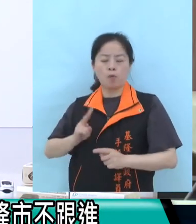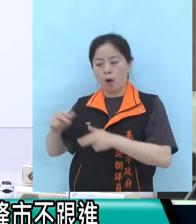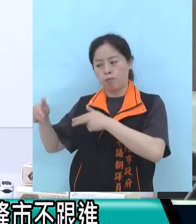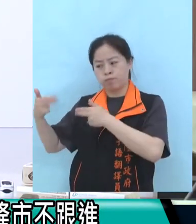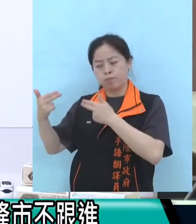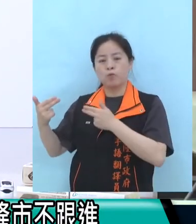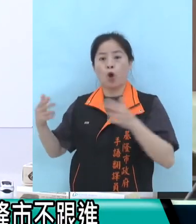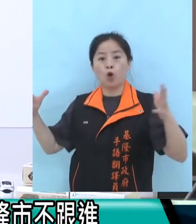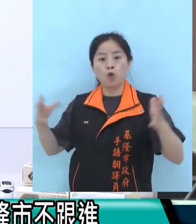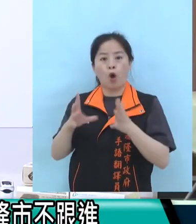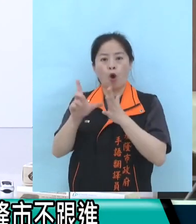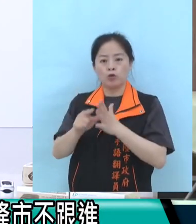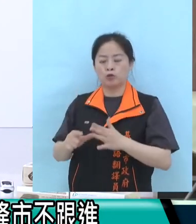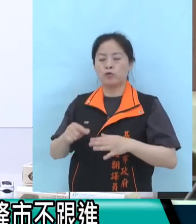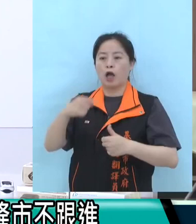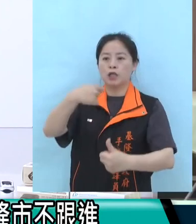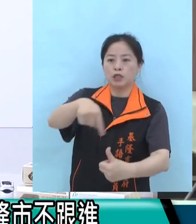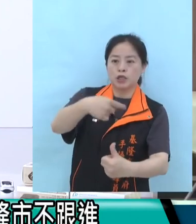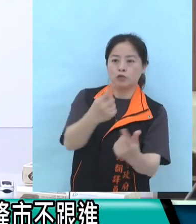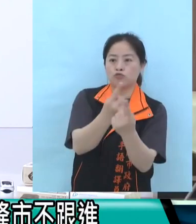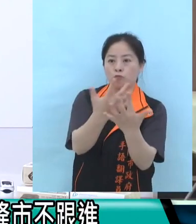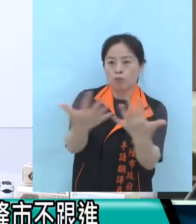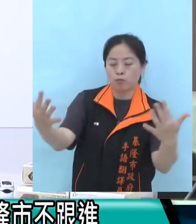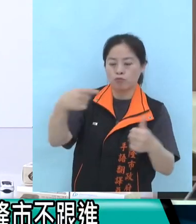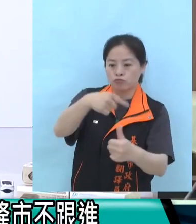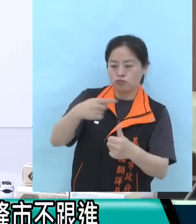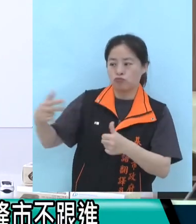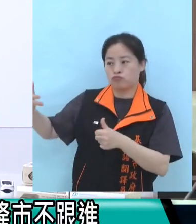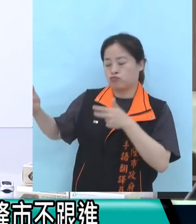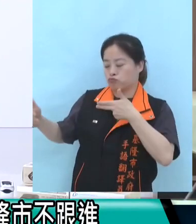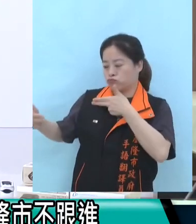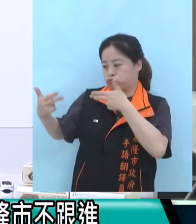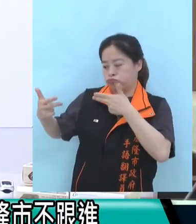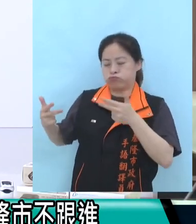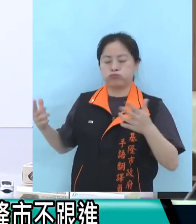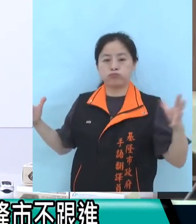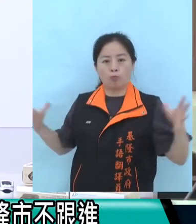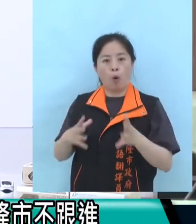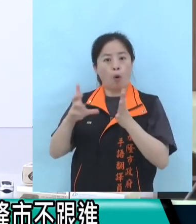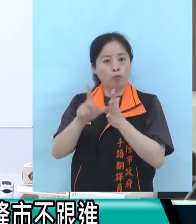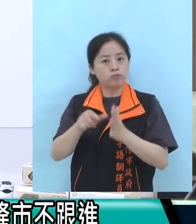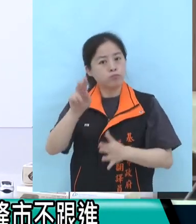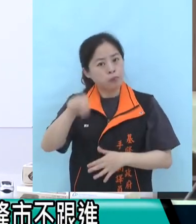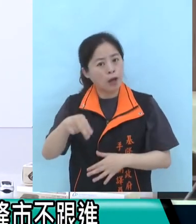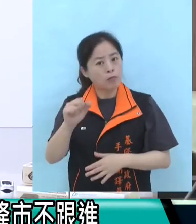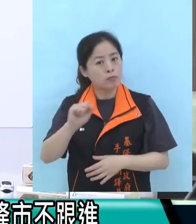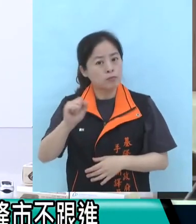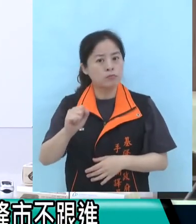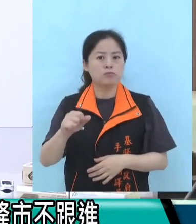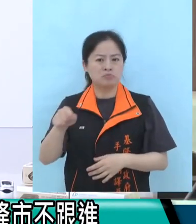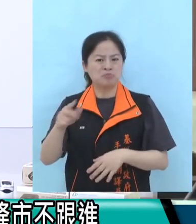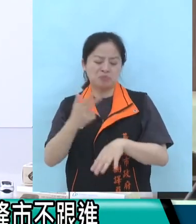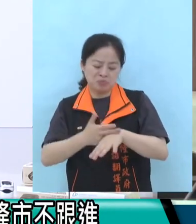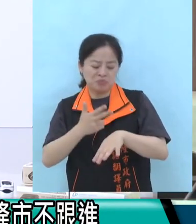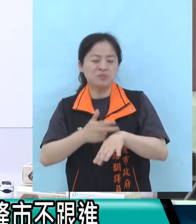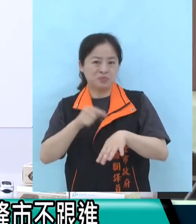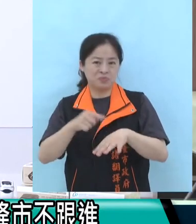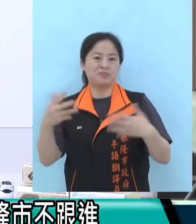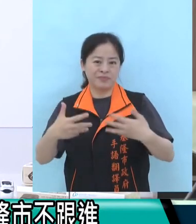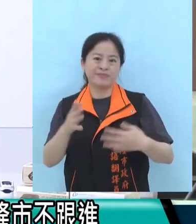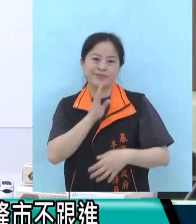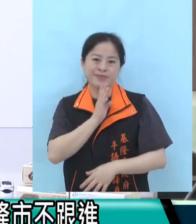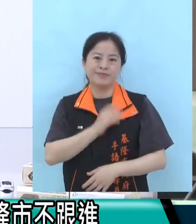讯同时的能够融合的来这个上课，那这个有一些技术性的一个问